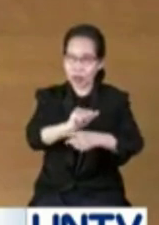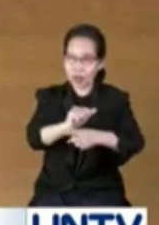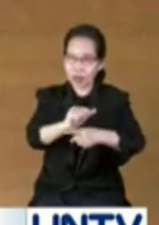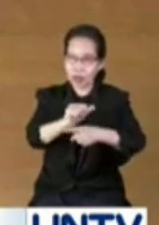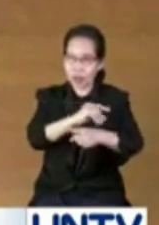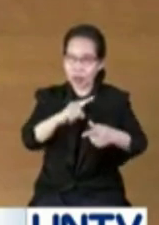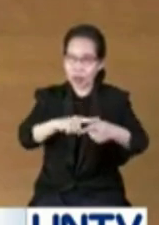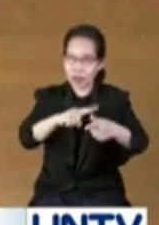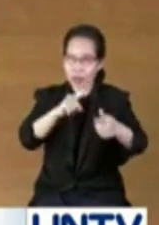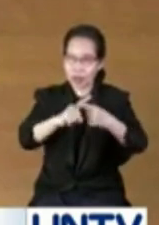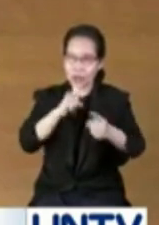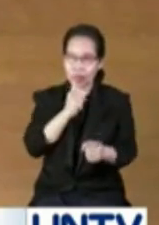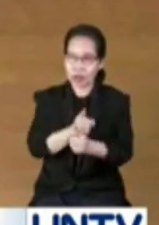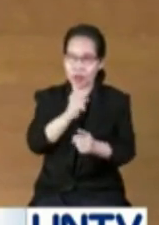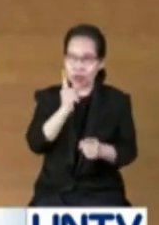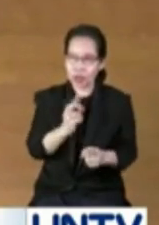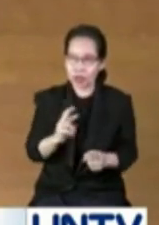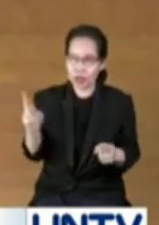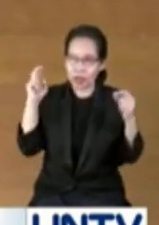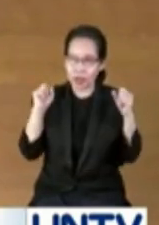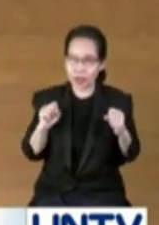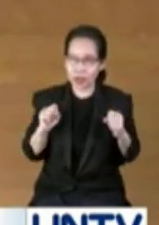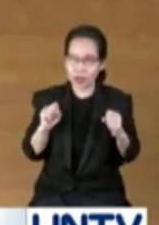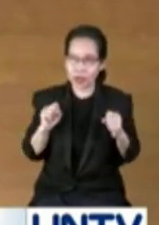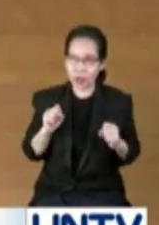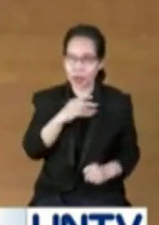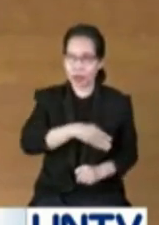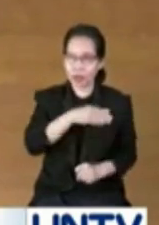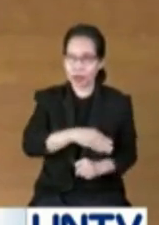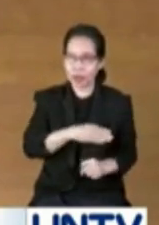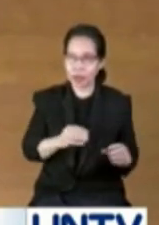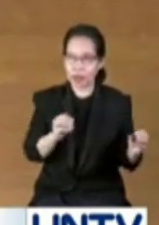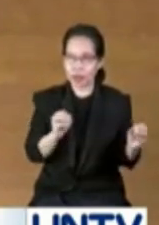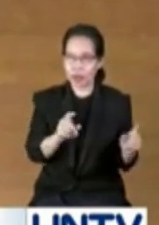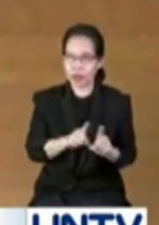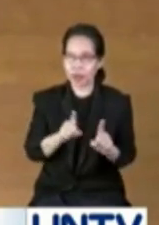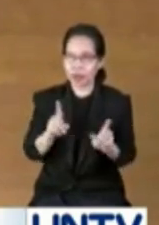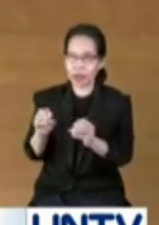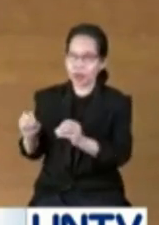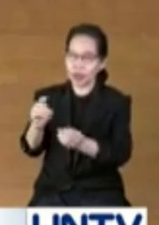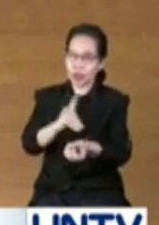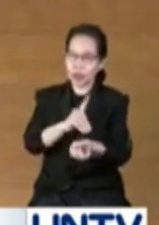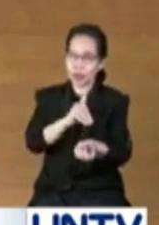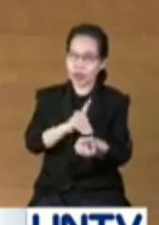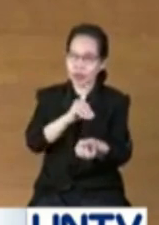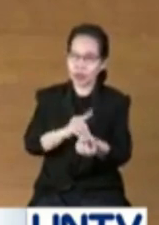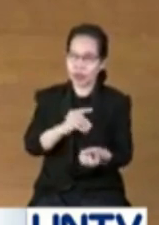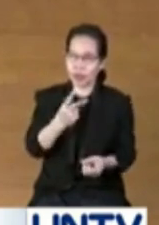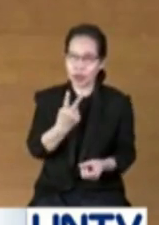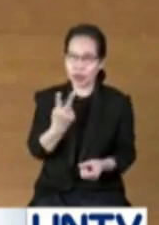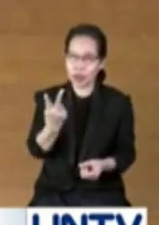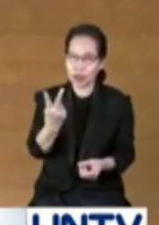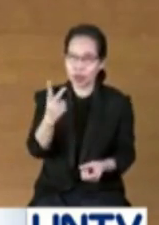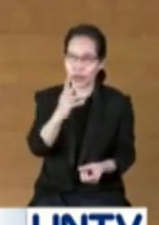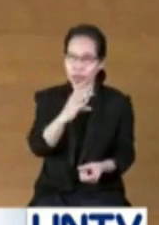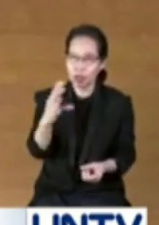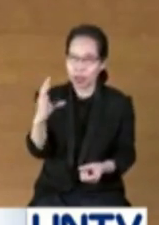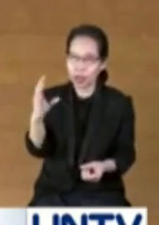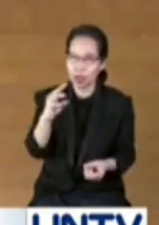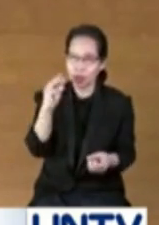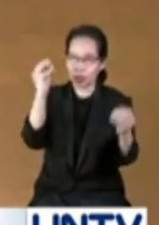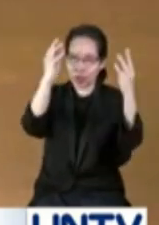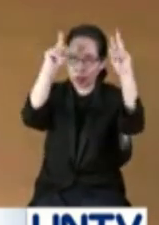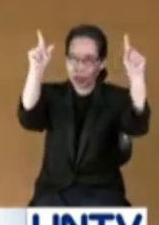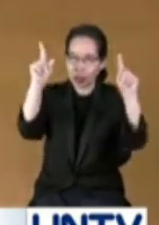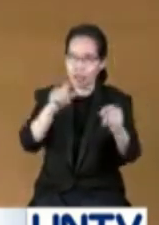sa kanilang kapakanan. Naglagay po tayo ng doktor sa halos 200 munisipyo sa bansa.